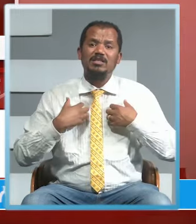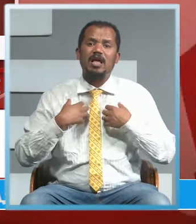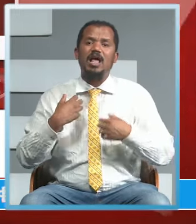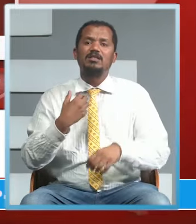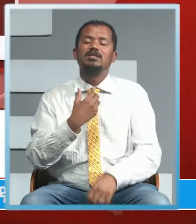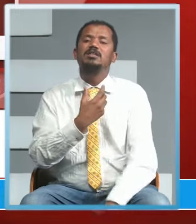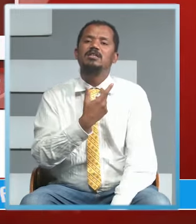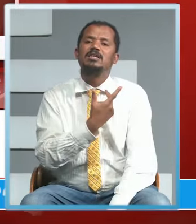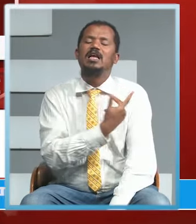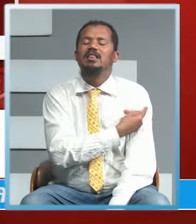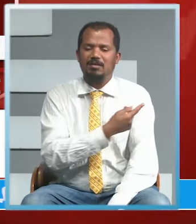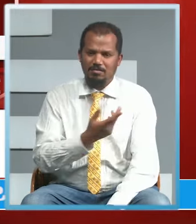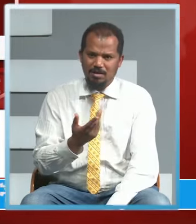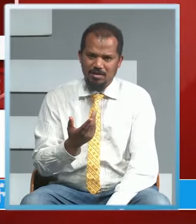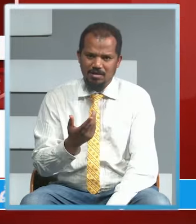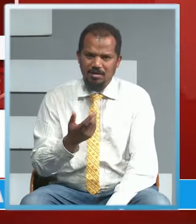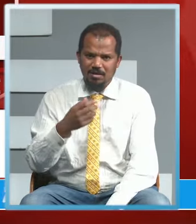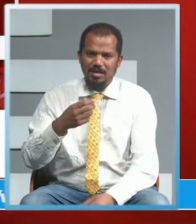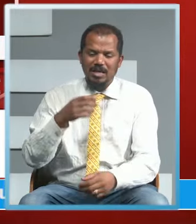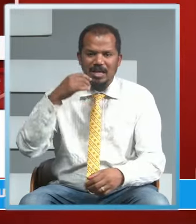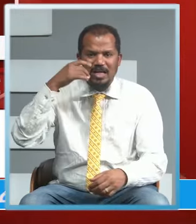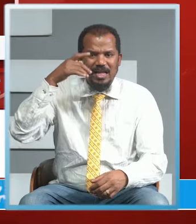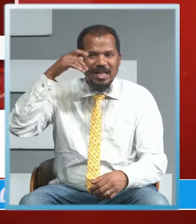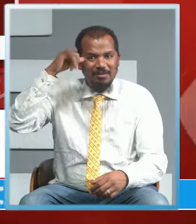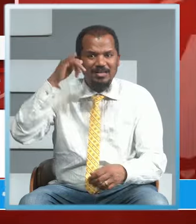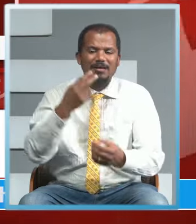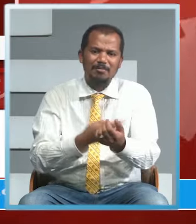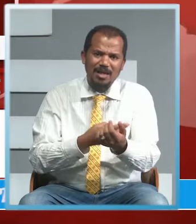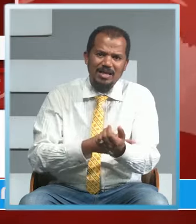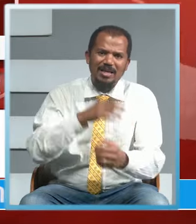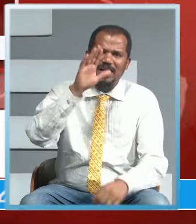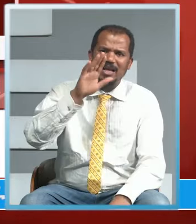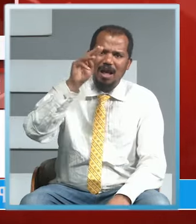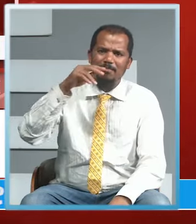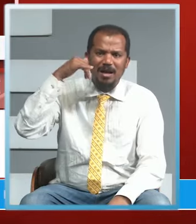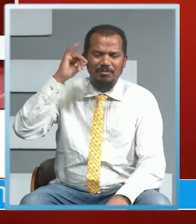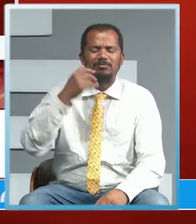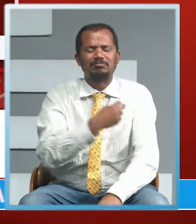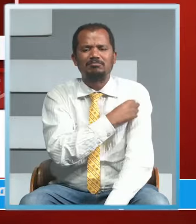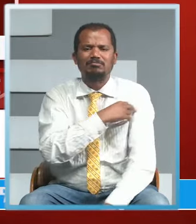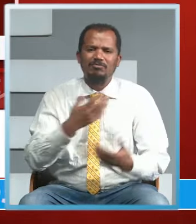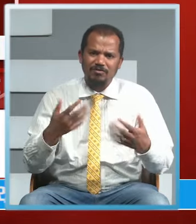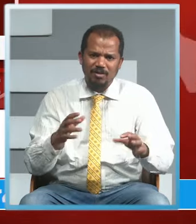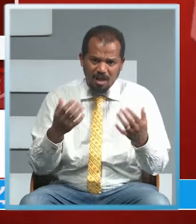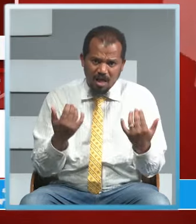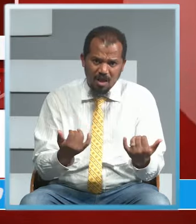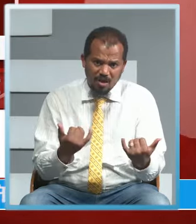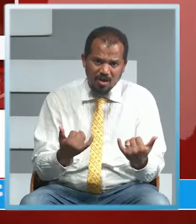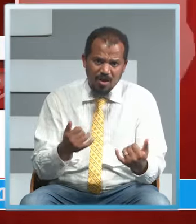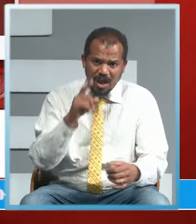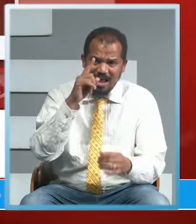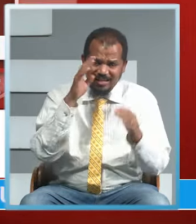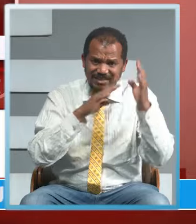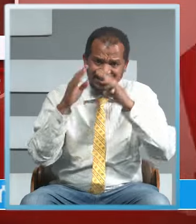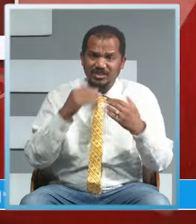17600 የሆኑ እንስሳቶች የተያዙ እንስሳቶች ከፍና በግ እና የጋማ ከፍ ክትባቶች ሰጥተናል። አሁን